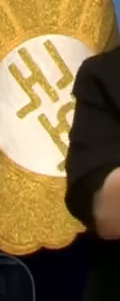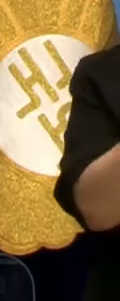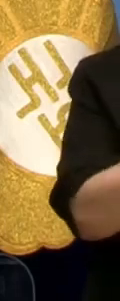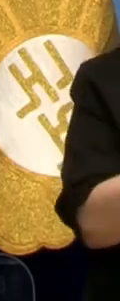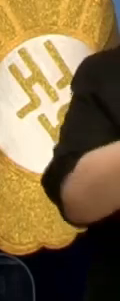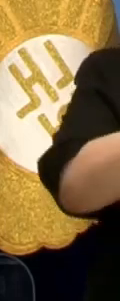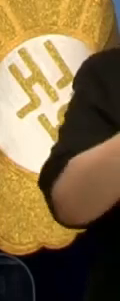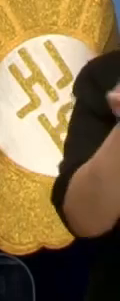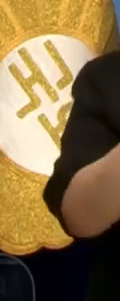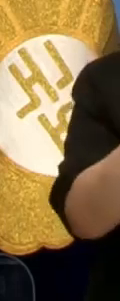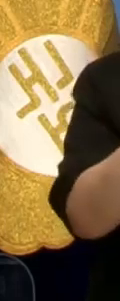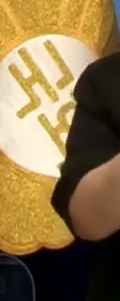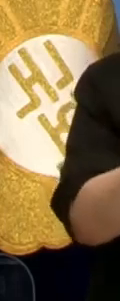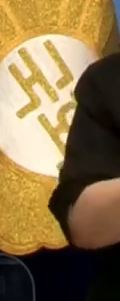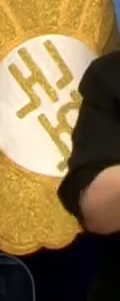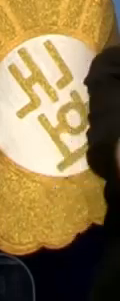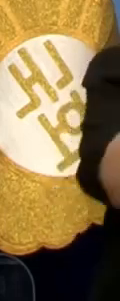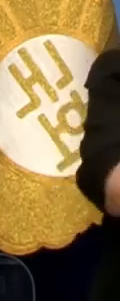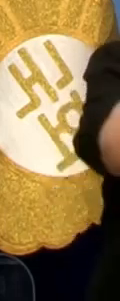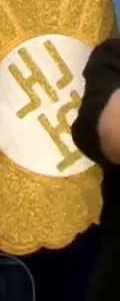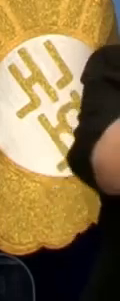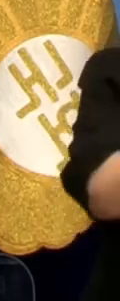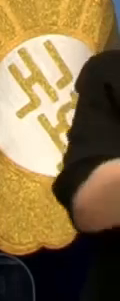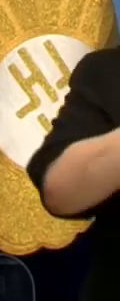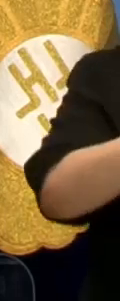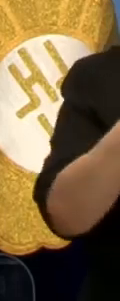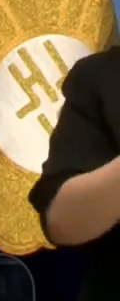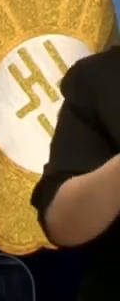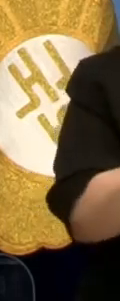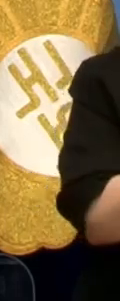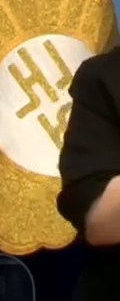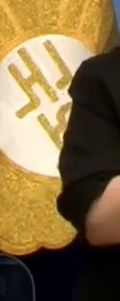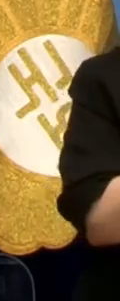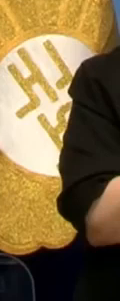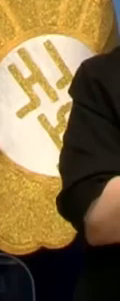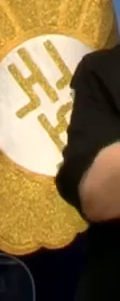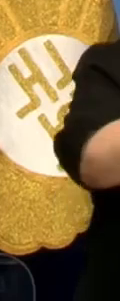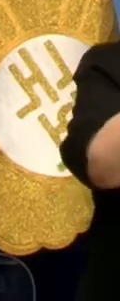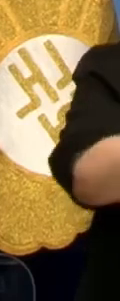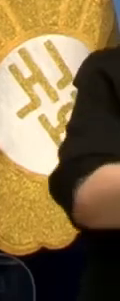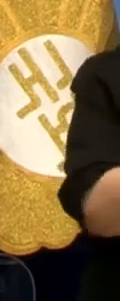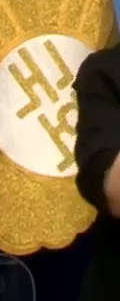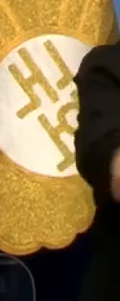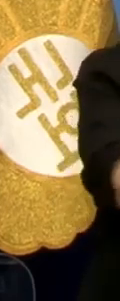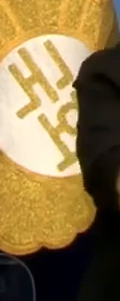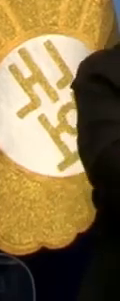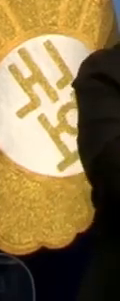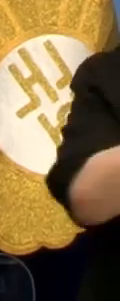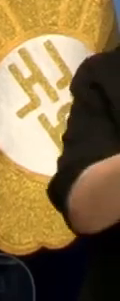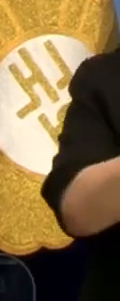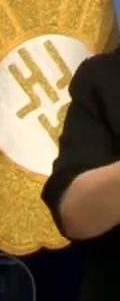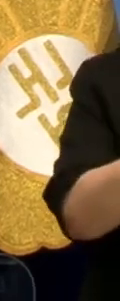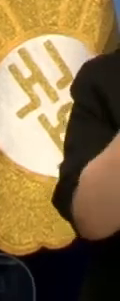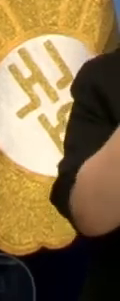있습니다. 이 교정과세는 사회 문제를 해결하기 위해서 조세 제도를 이용하는